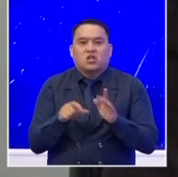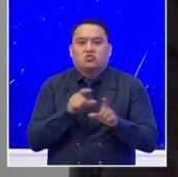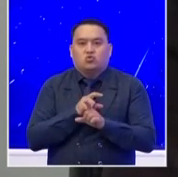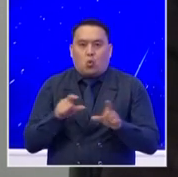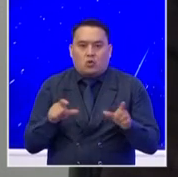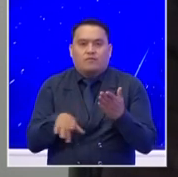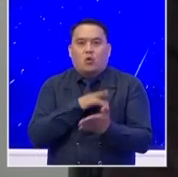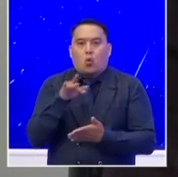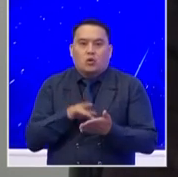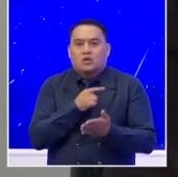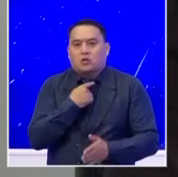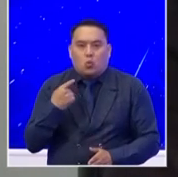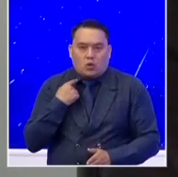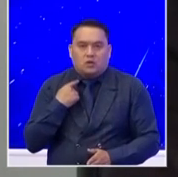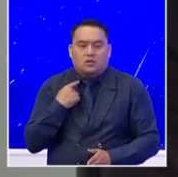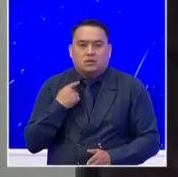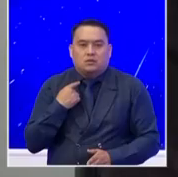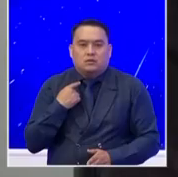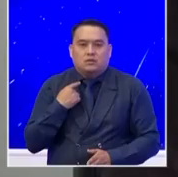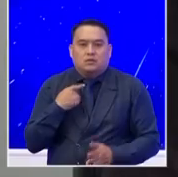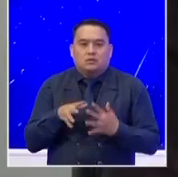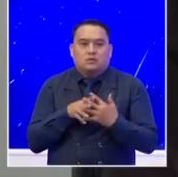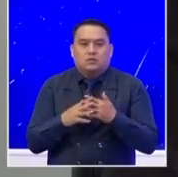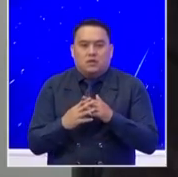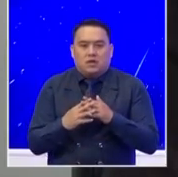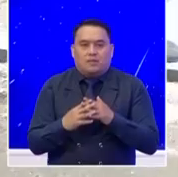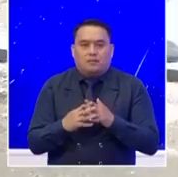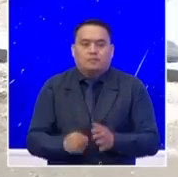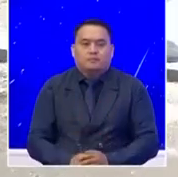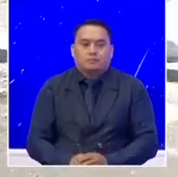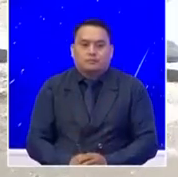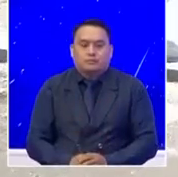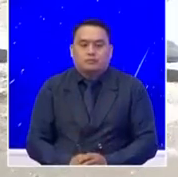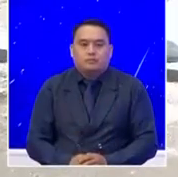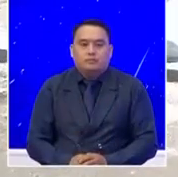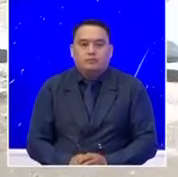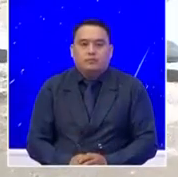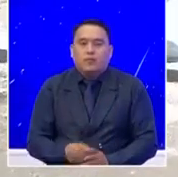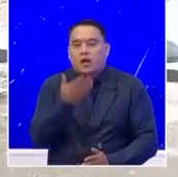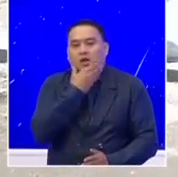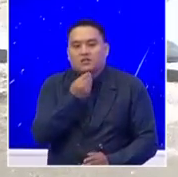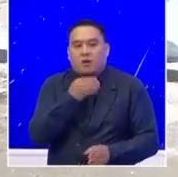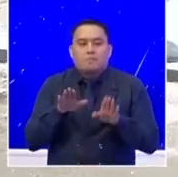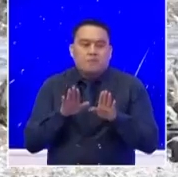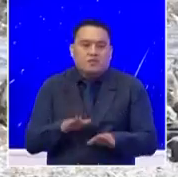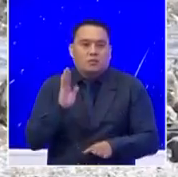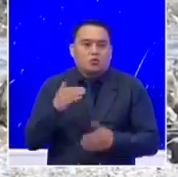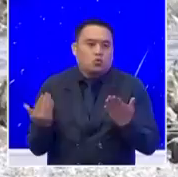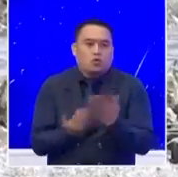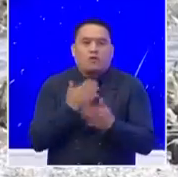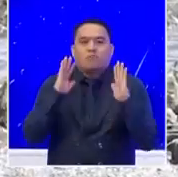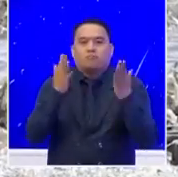в городе Талдыкурган, это в селе Антымак на 1200 мест. Еще одной визитной карточкой областного центра станет и новый